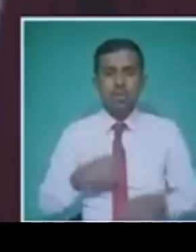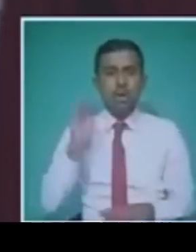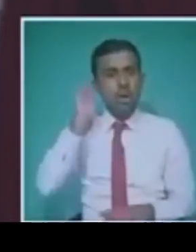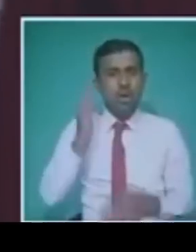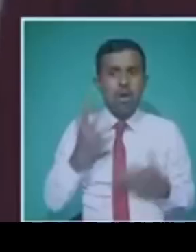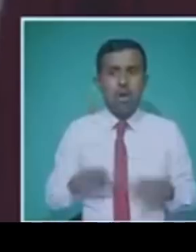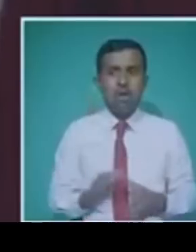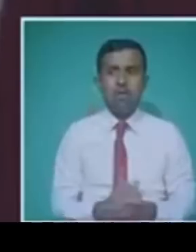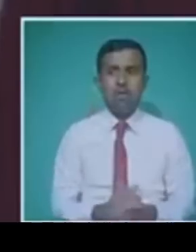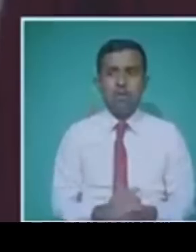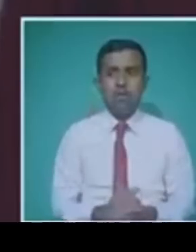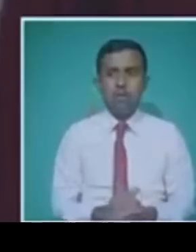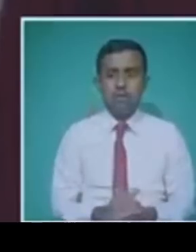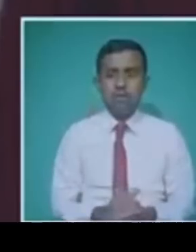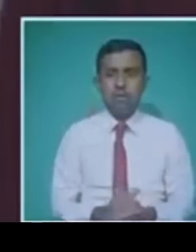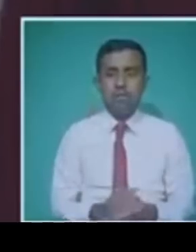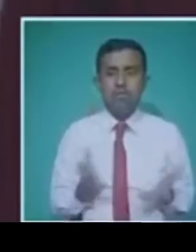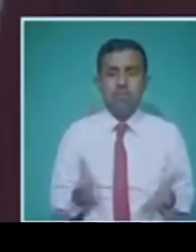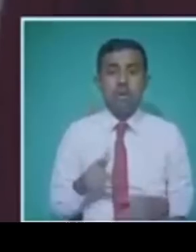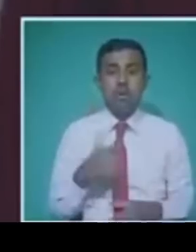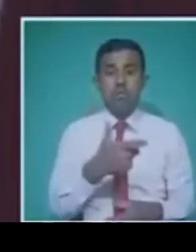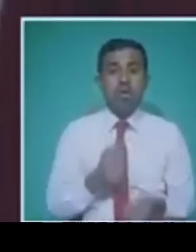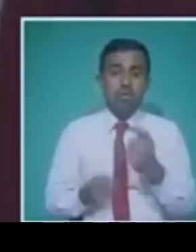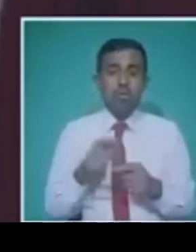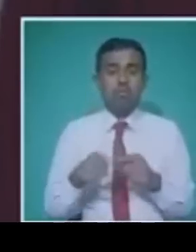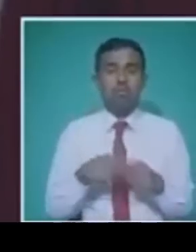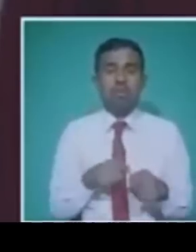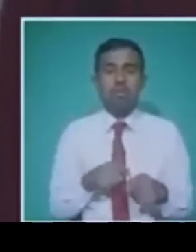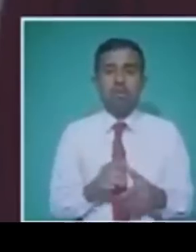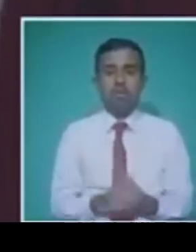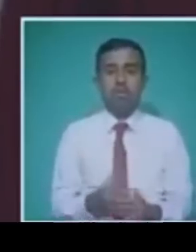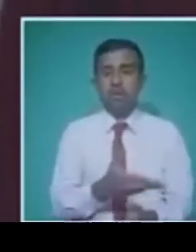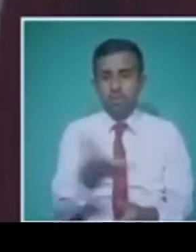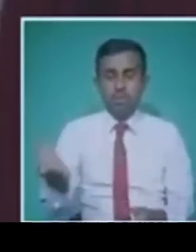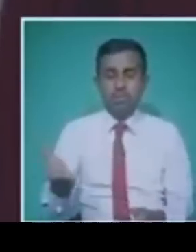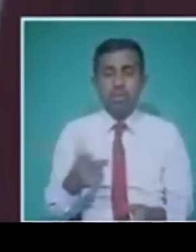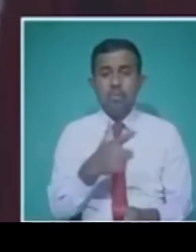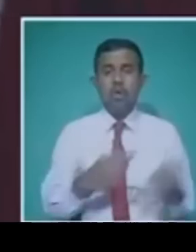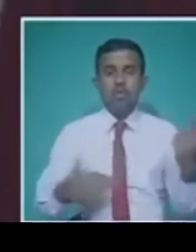பேசாம எல்லாம் மீன் கடைக்கு ஒருவராலும் மீன் விற்க போனீங்கன்னா நல்லா இருக்கும்.